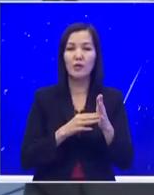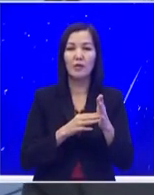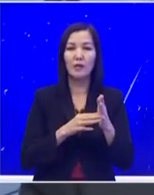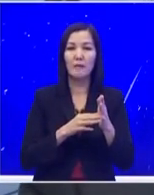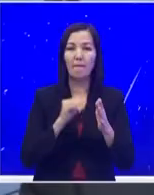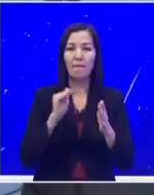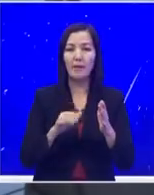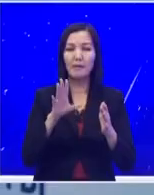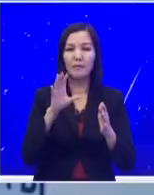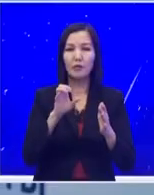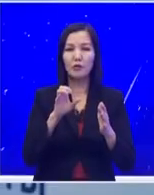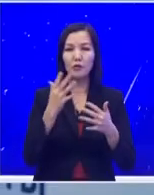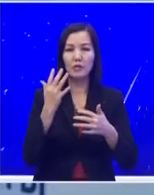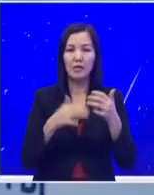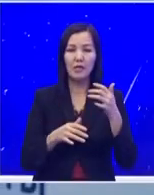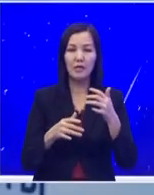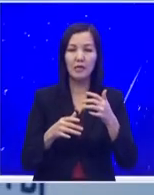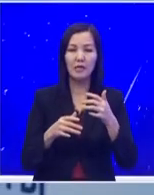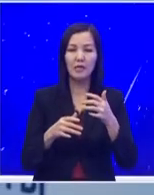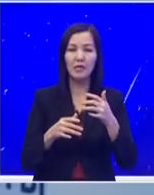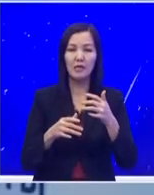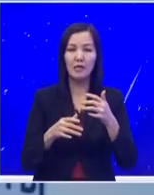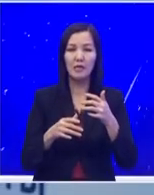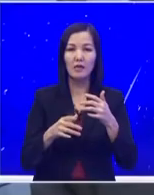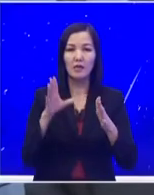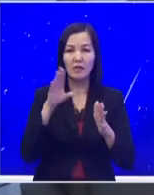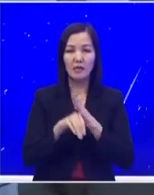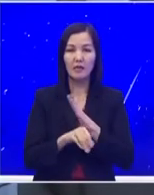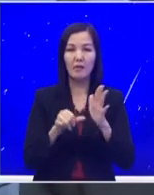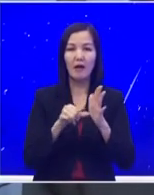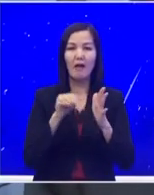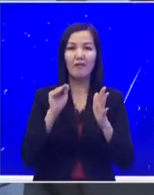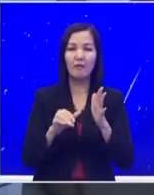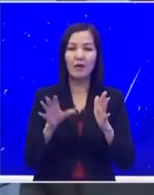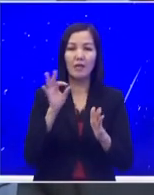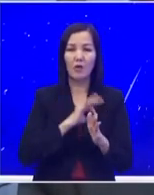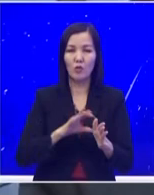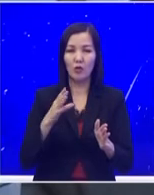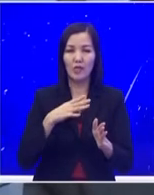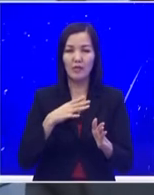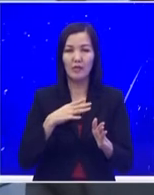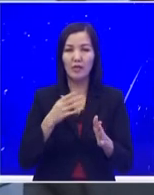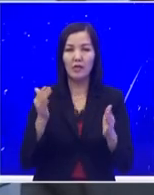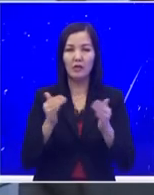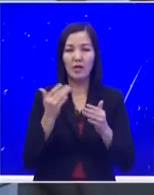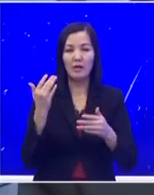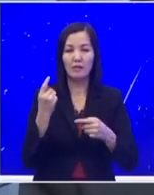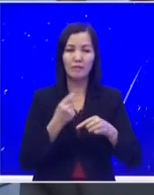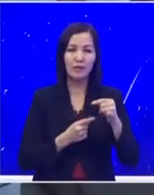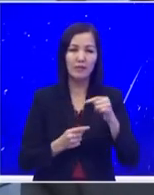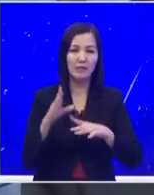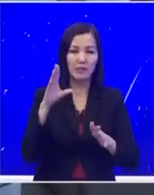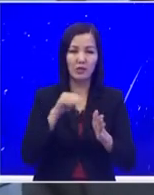субъектілері кірді. 6000 субъектілер ғана қолданды. Бір адамға дейін жұмыскерлері барлар, олар шағын бизнеске